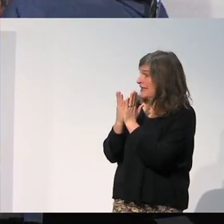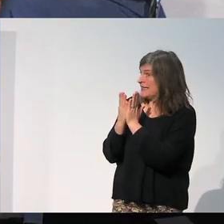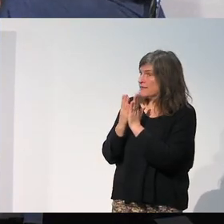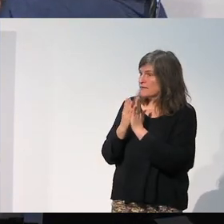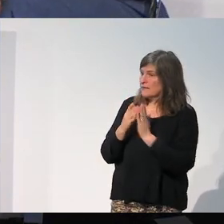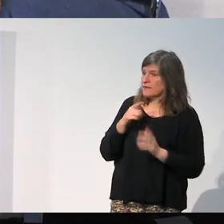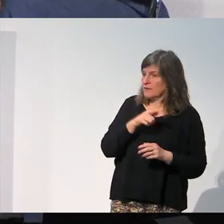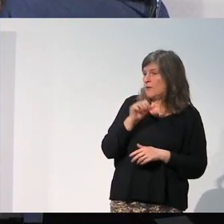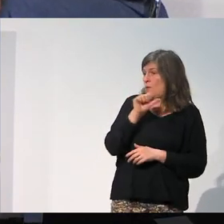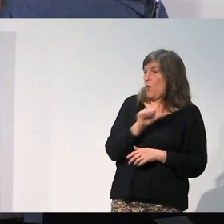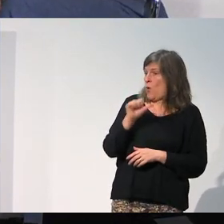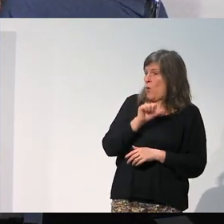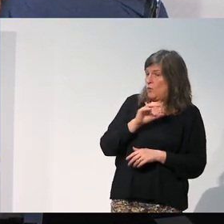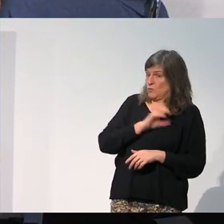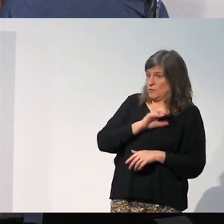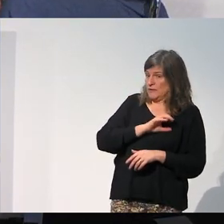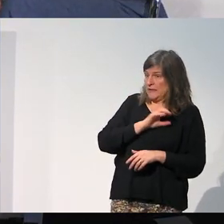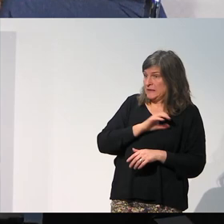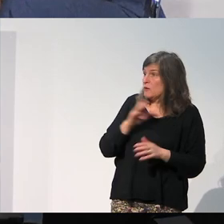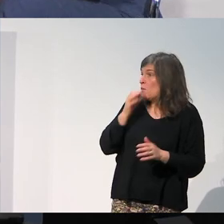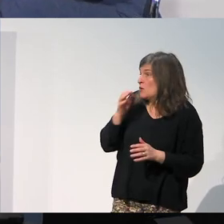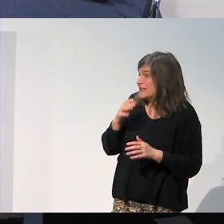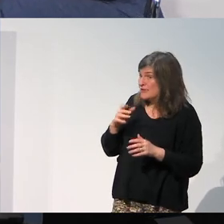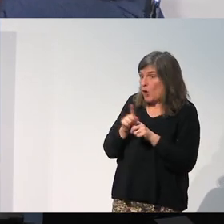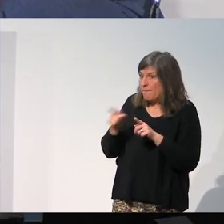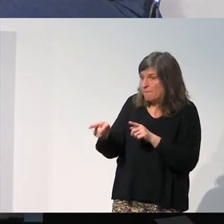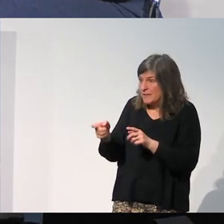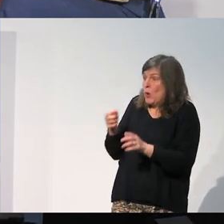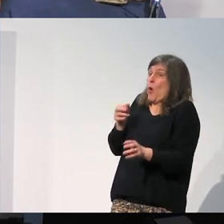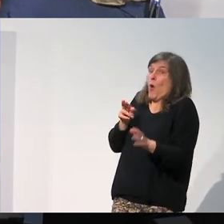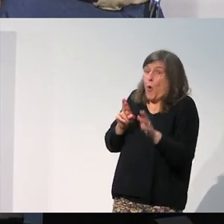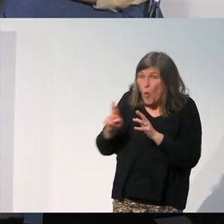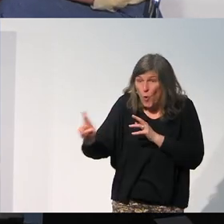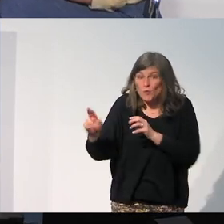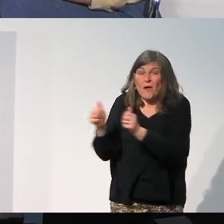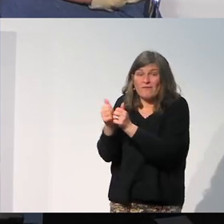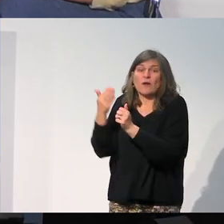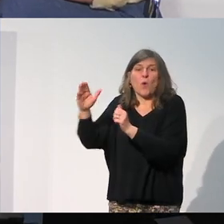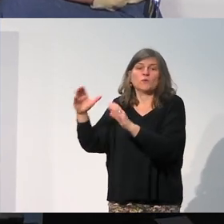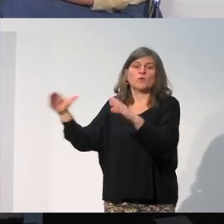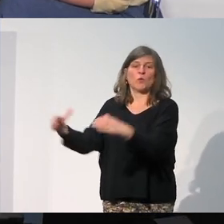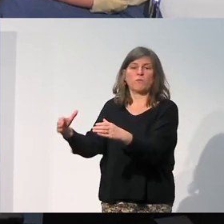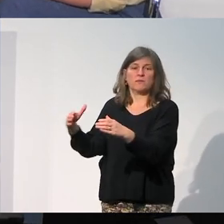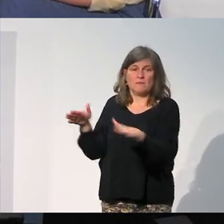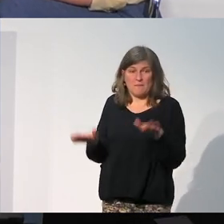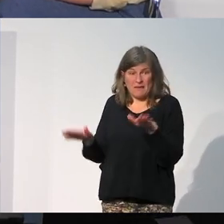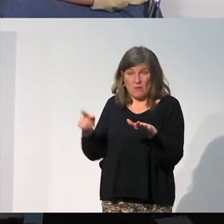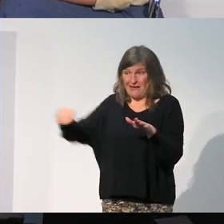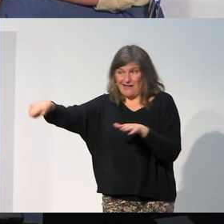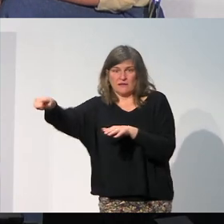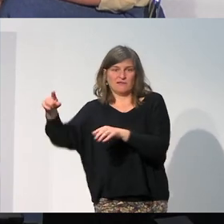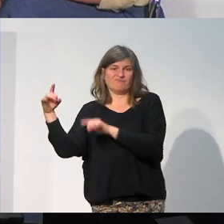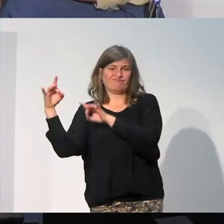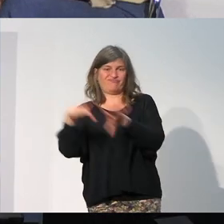le... est-ce que je peux le dire comme ça, de le réintroduire, finalement. Et il se fait rejeter par